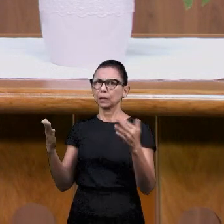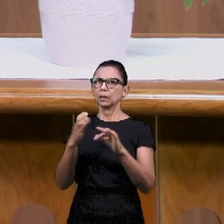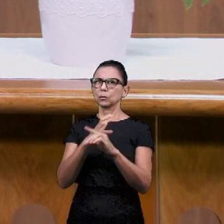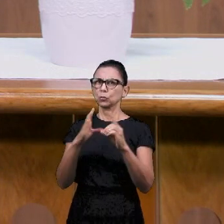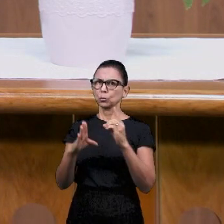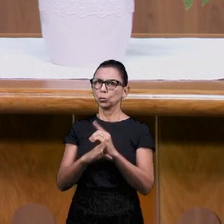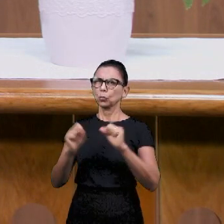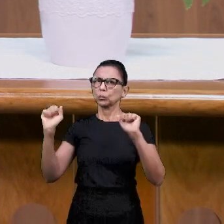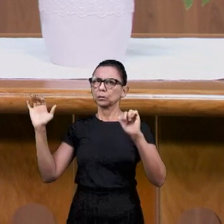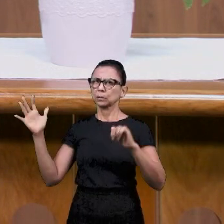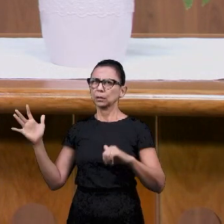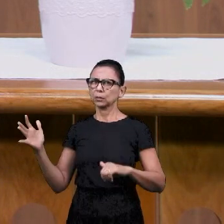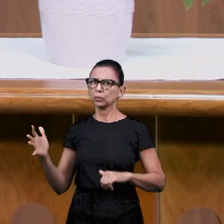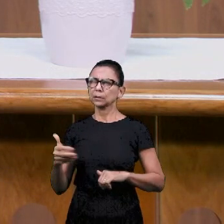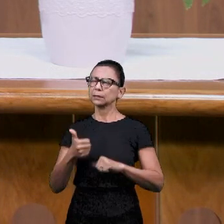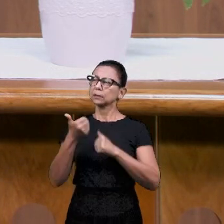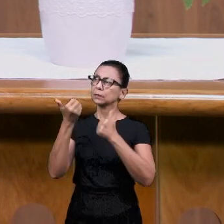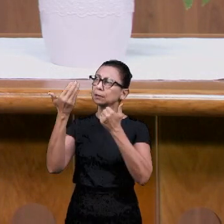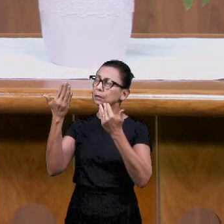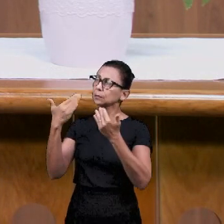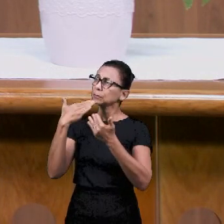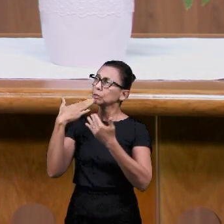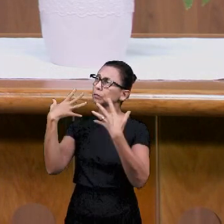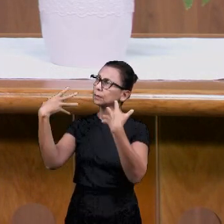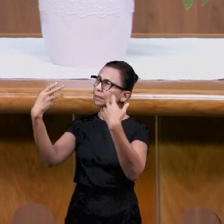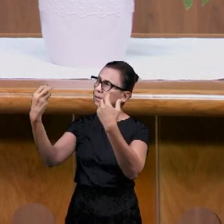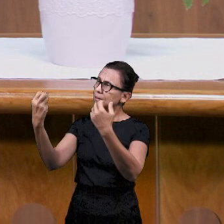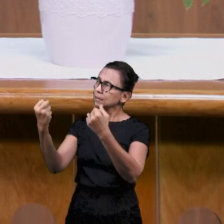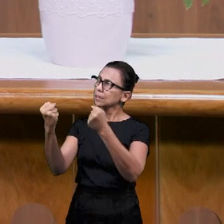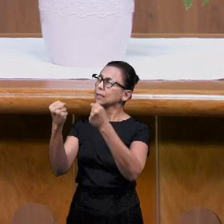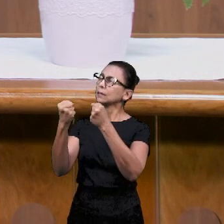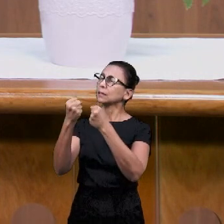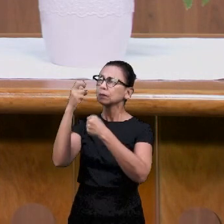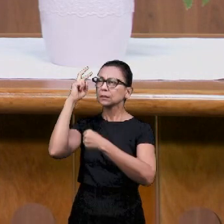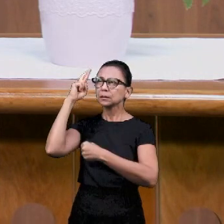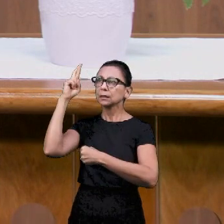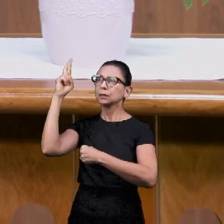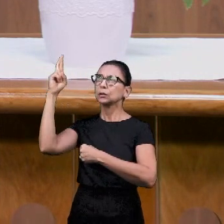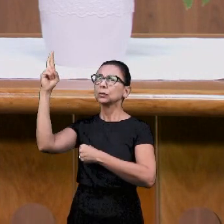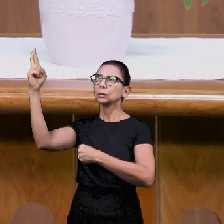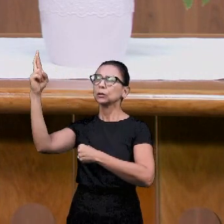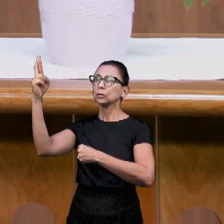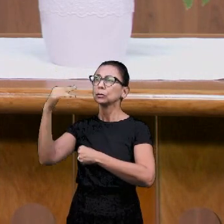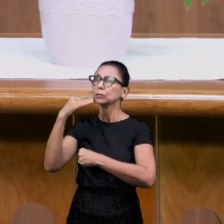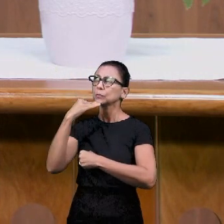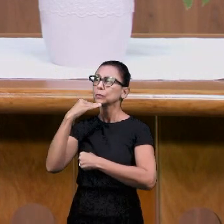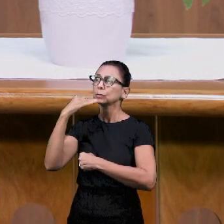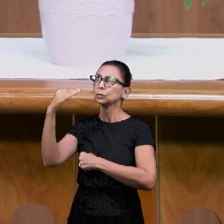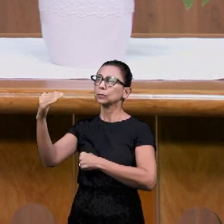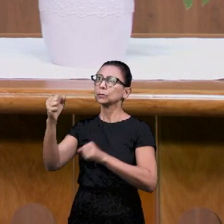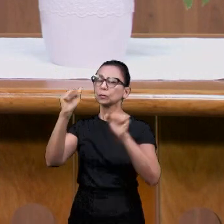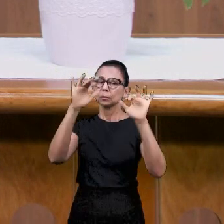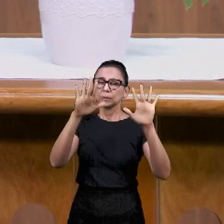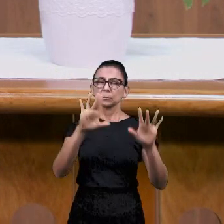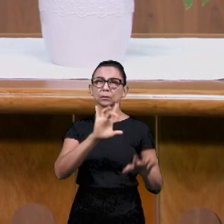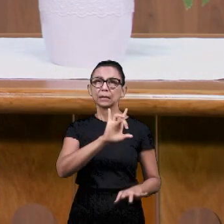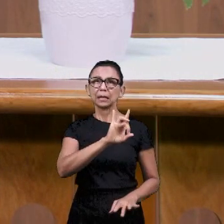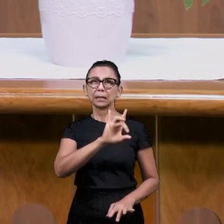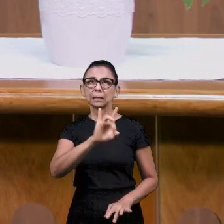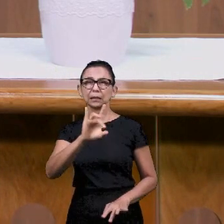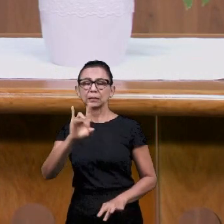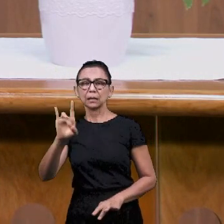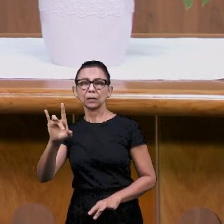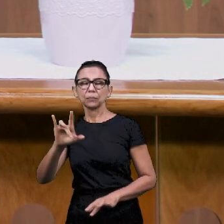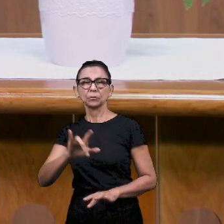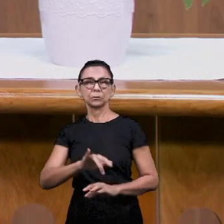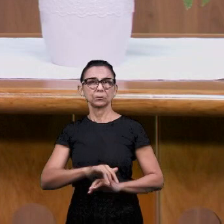dominicale, notre glorification. Reçois comme une odeur agréable dans tes narines. Prépare chacun de